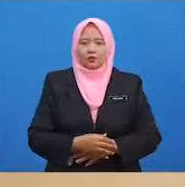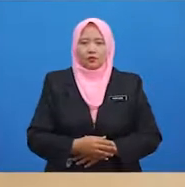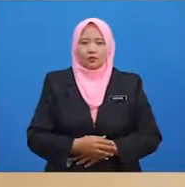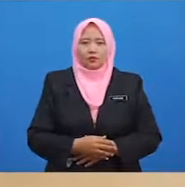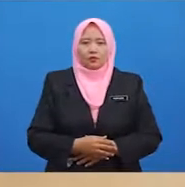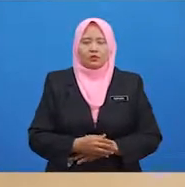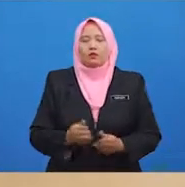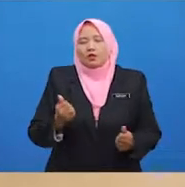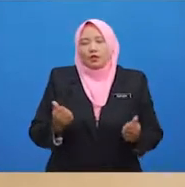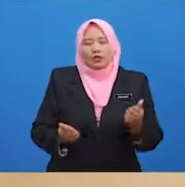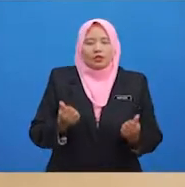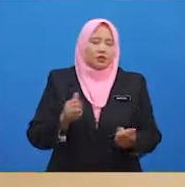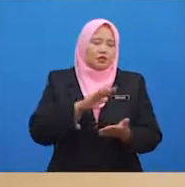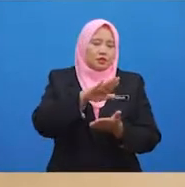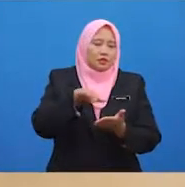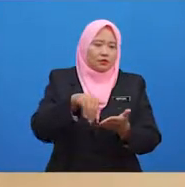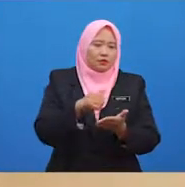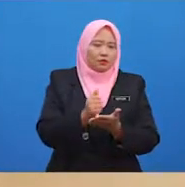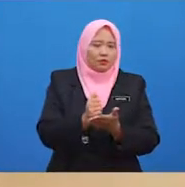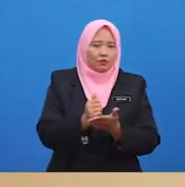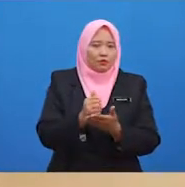andai semua merenung